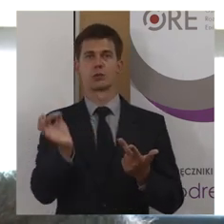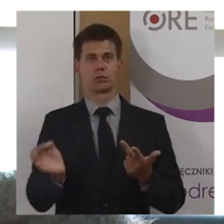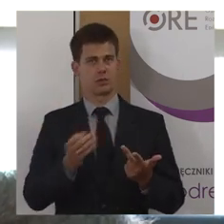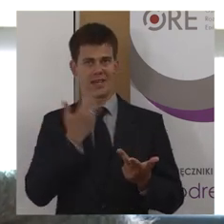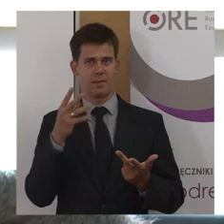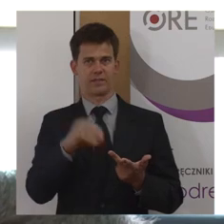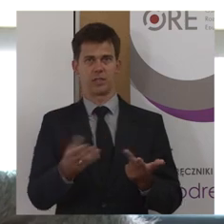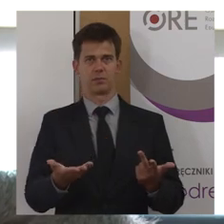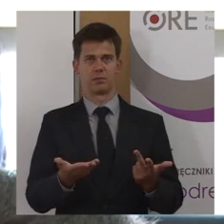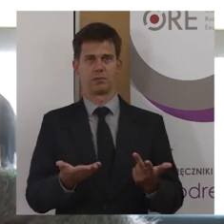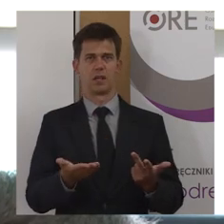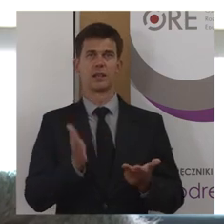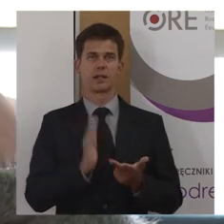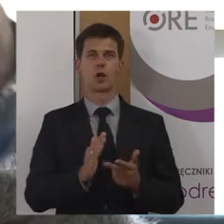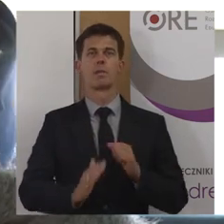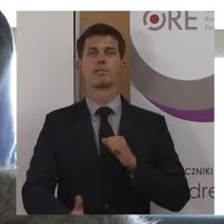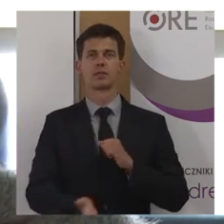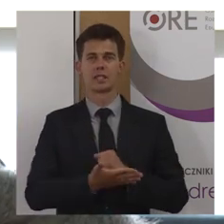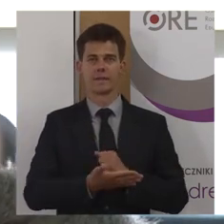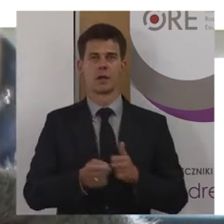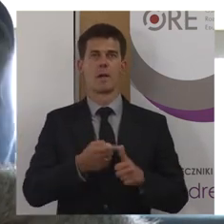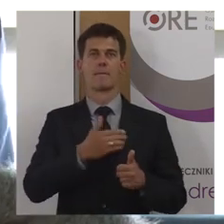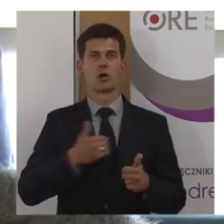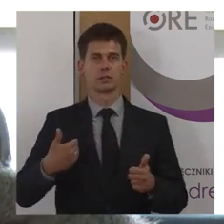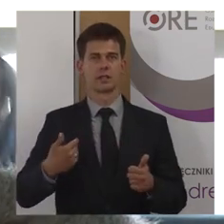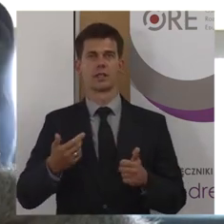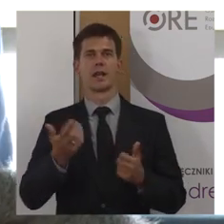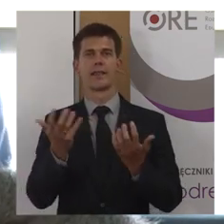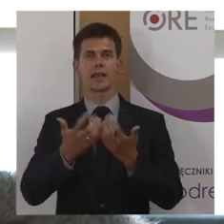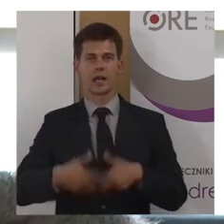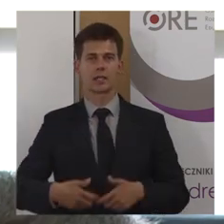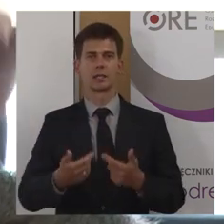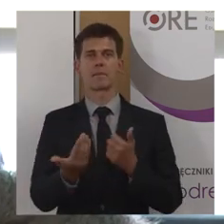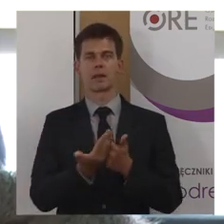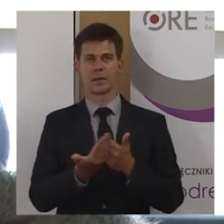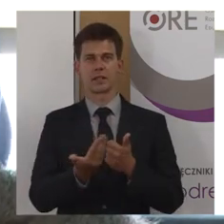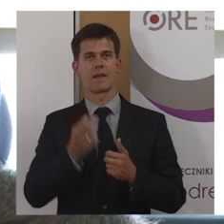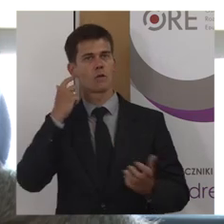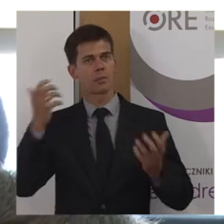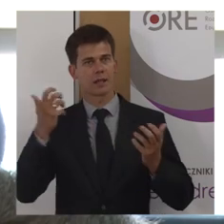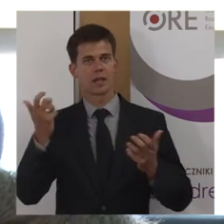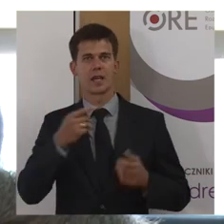14 przedmiotów ogólnych, czyli kształcenie zintegrowane, matematyka, informatyka, język polski,